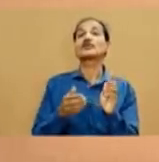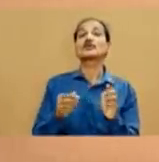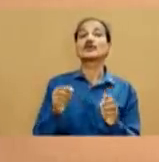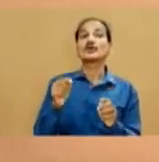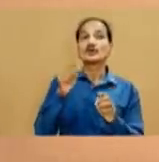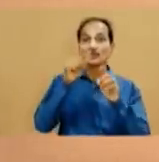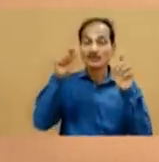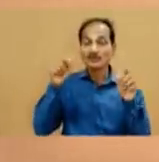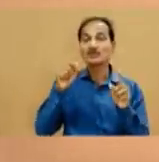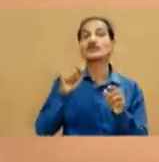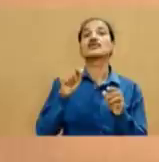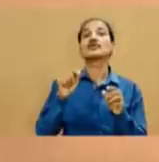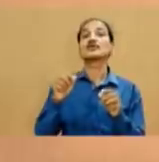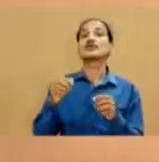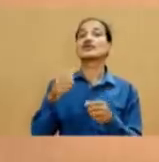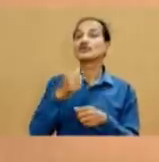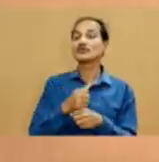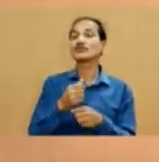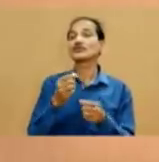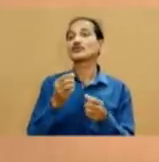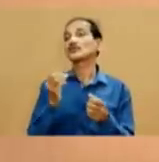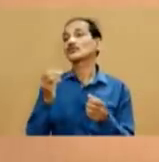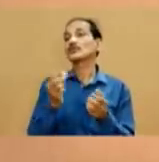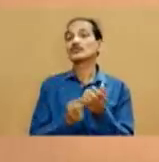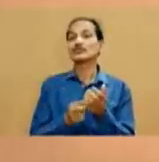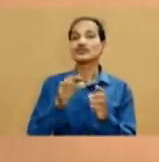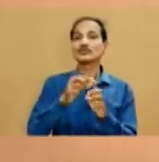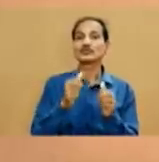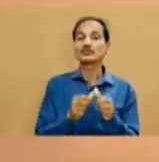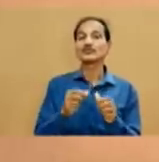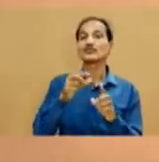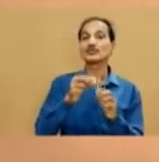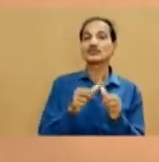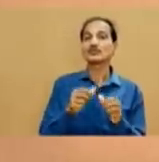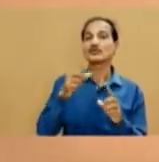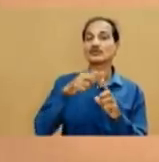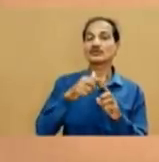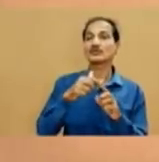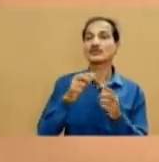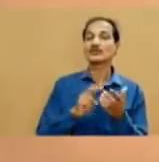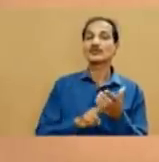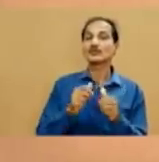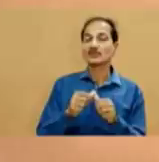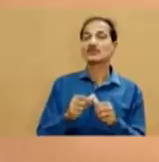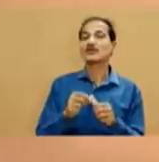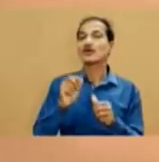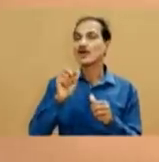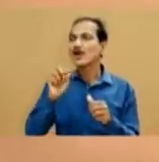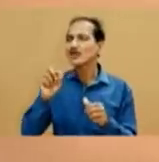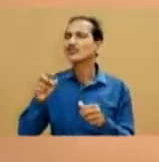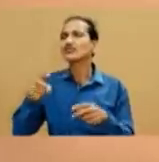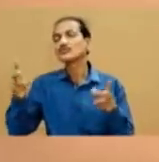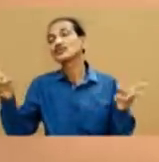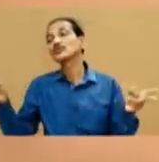ନିଆଳି, ଗୌଡ଼ପାଟଣା, ଭାଟପଡ଼ା, ମେଧାପୁର, କାନ୍ତିପୁର, ଗୋପ, ଏଇଗୁଡ଼ିକ